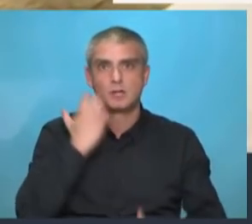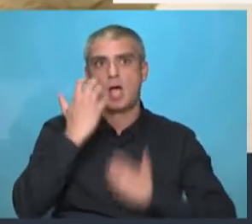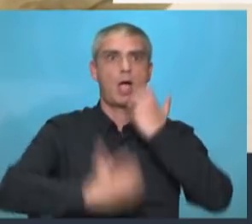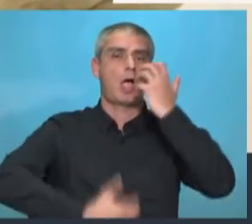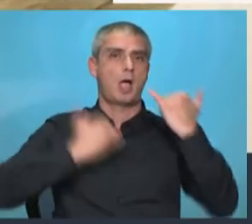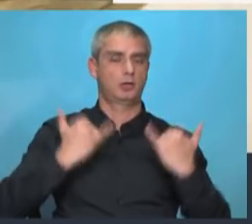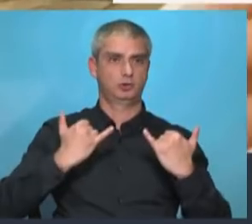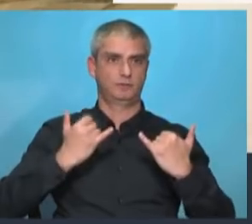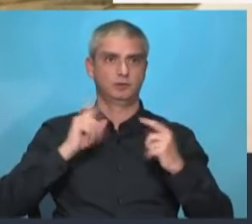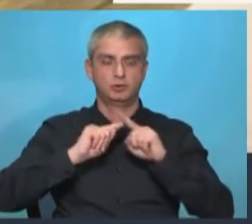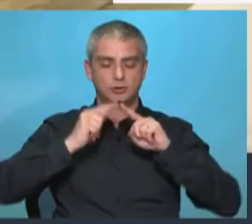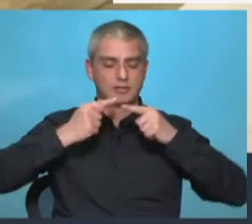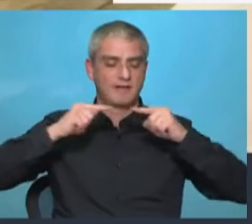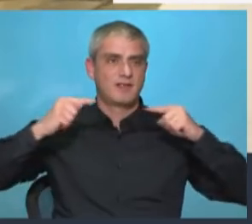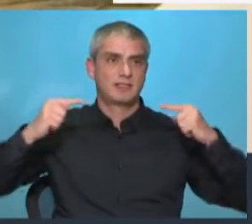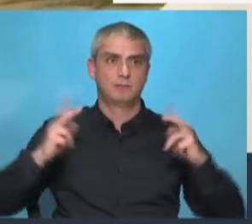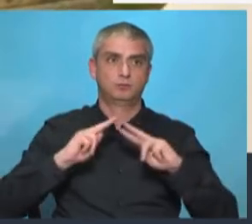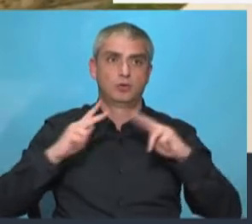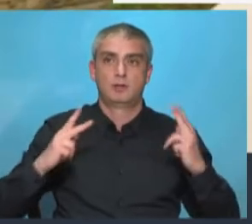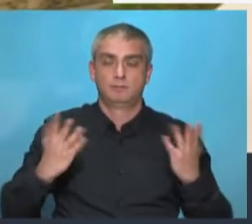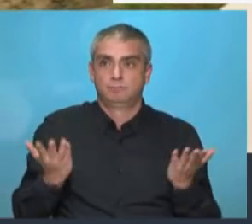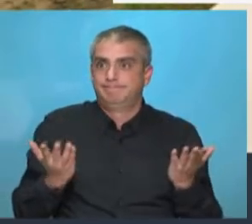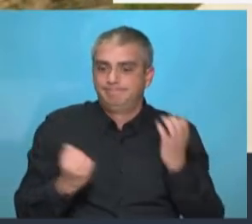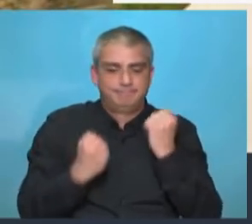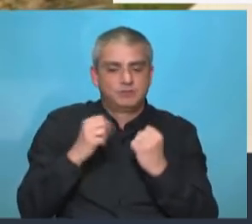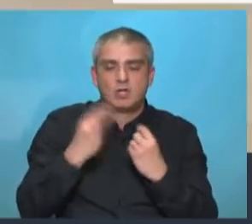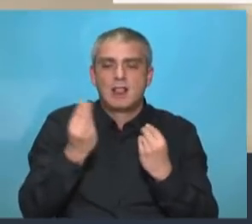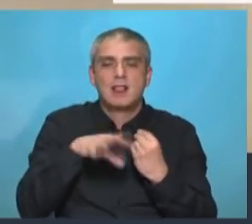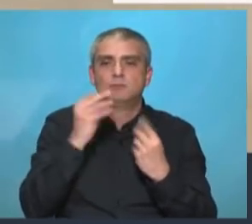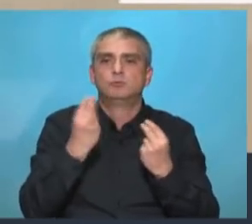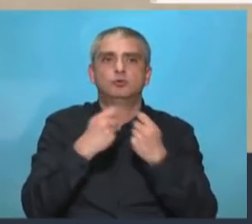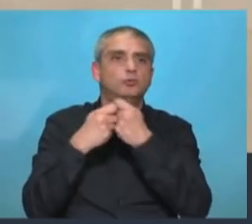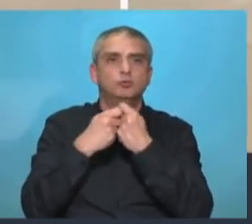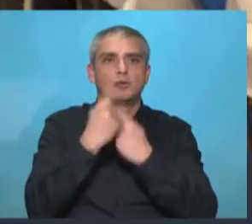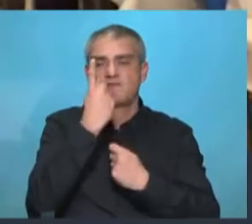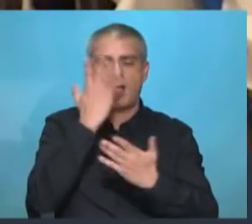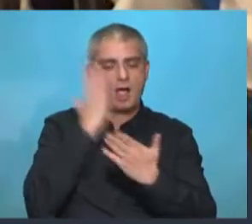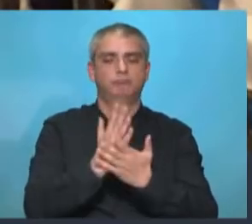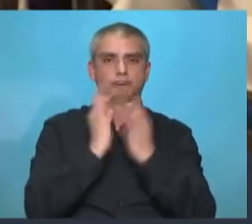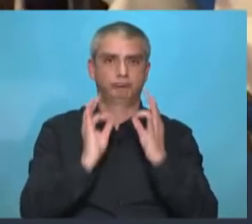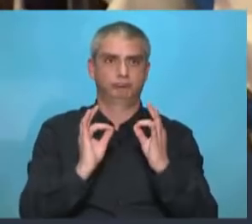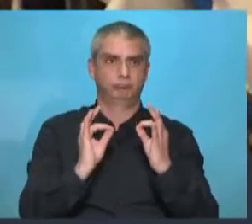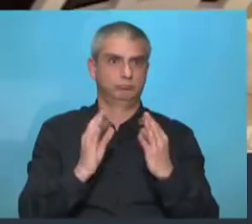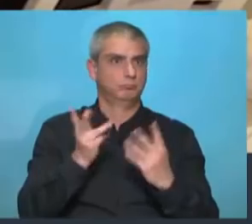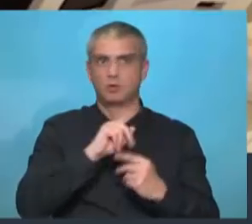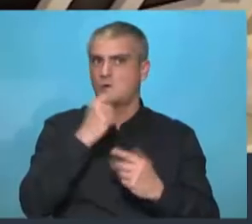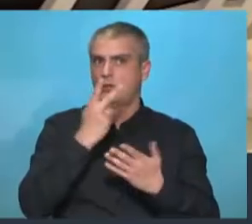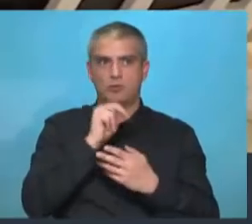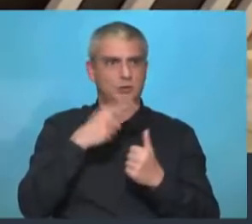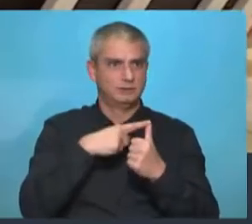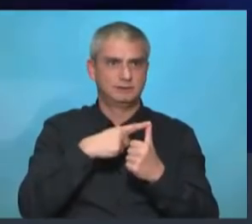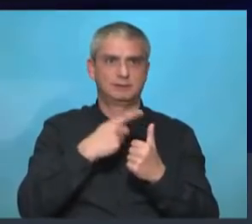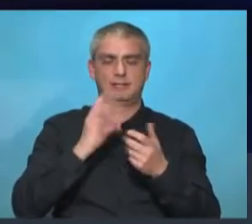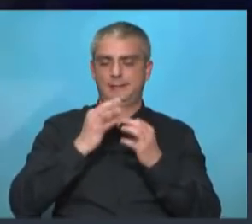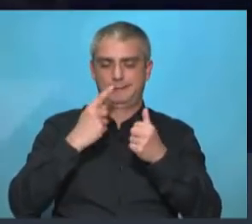יש בה גוונים מגווני גוונים. קשה למצוא מכנה משותף אחד מובהק. על כל נושא היא חלוקה. היא חלוקה בנושא